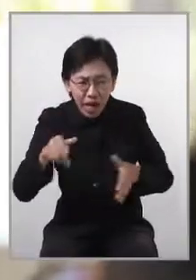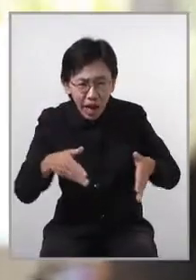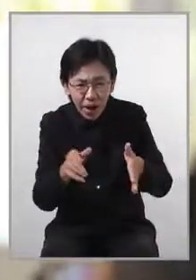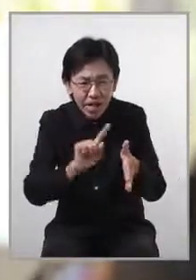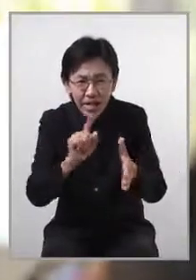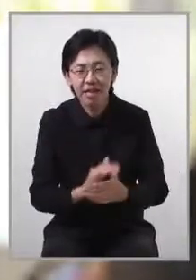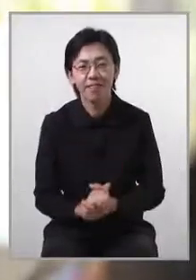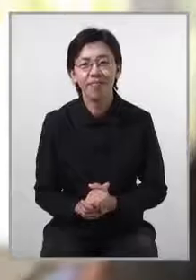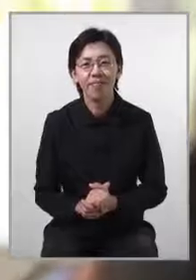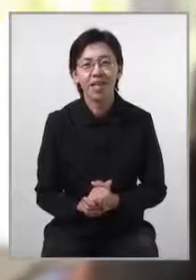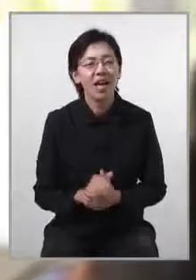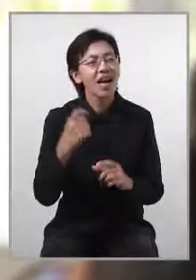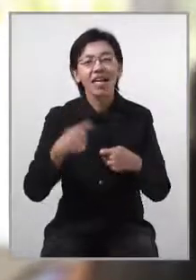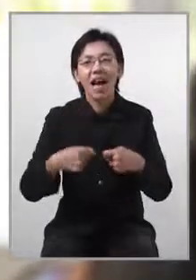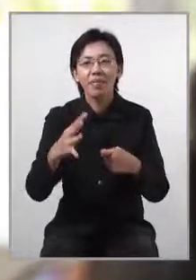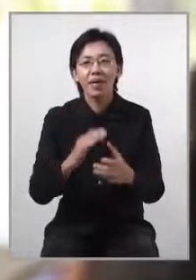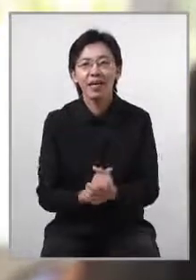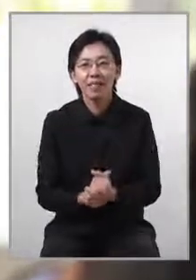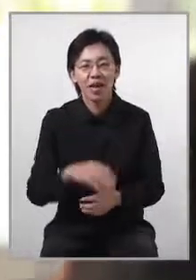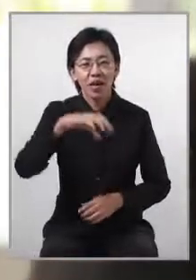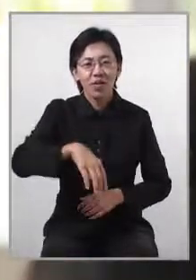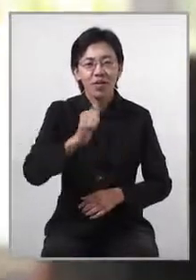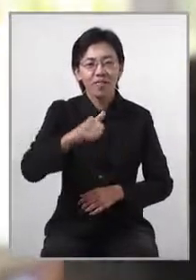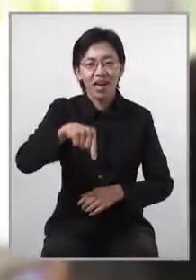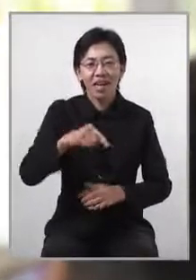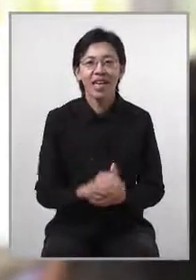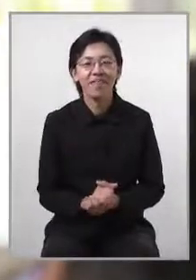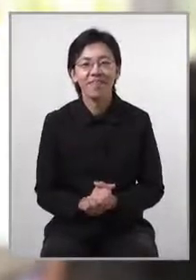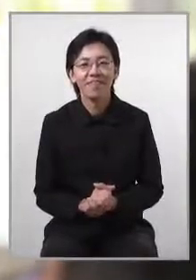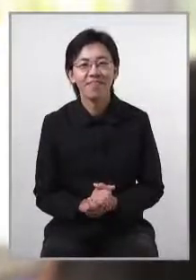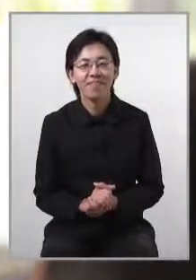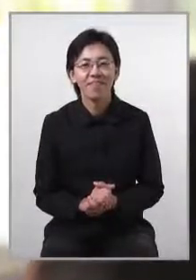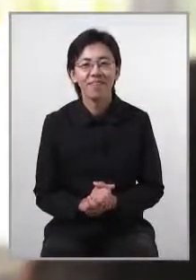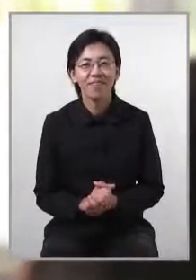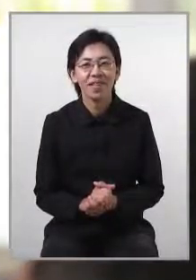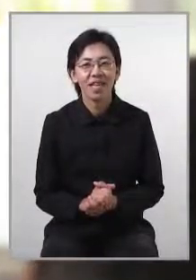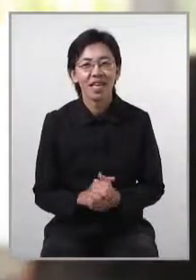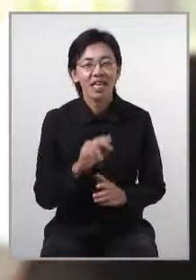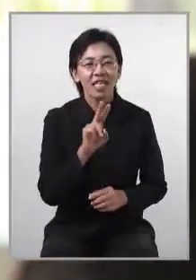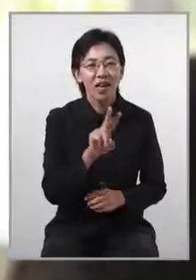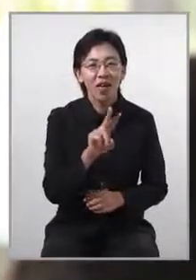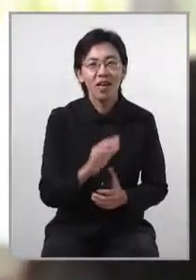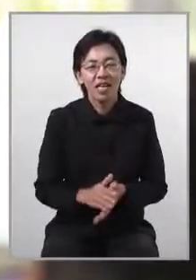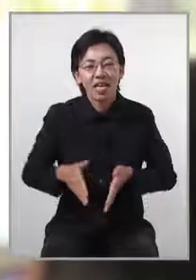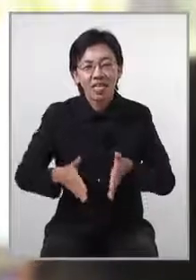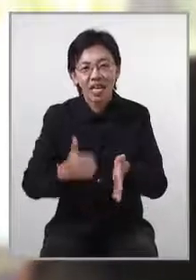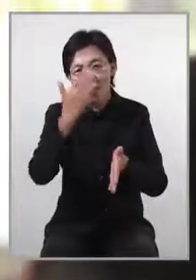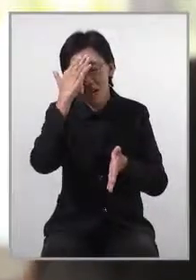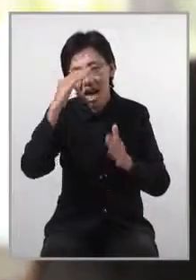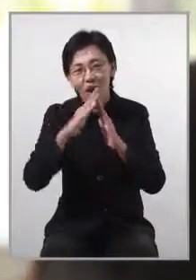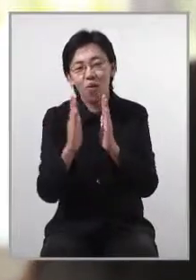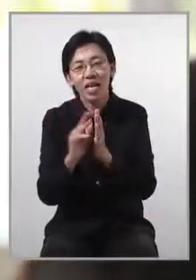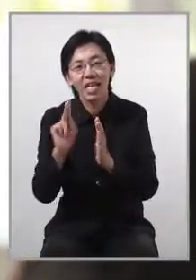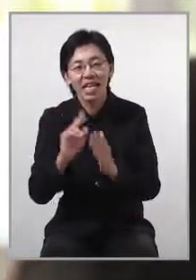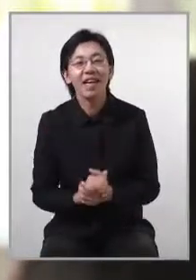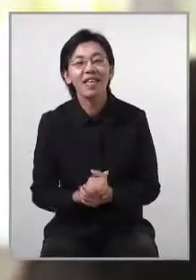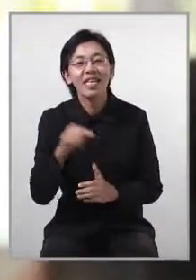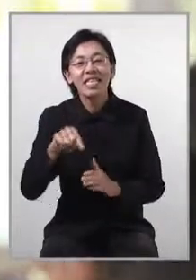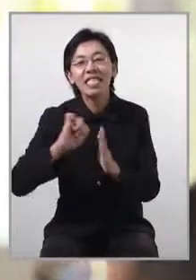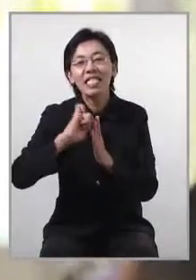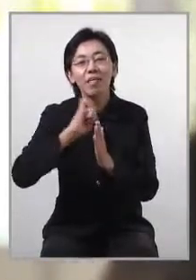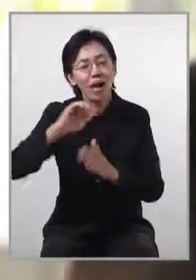ก็ไม่ยากครับมันอยู่ใจกลางเมืองไงเลขที่2ถนนหน้าวัดเกศตำบลวัดเกศจังหวัดเชียงใหม่ทุกคน